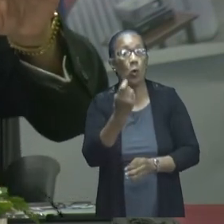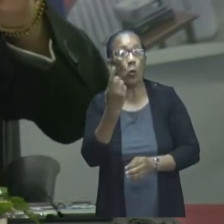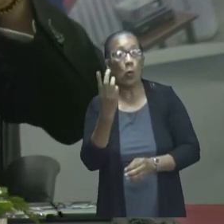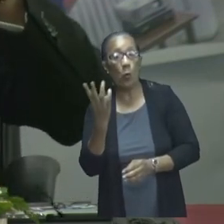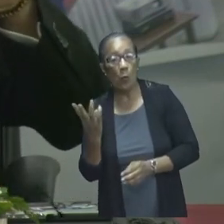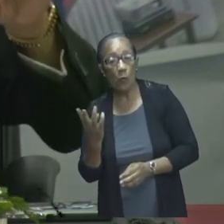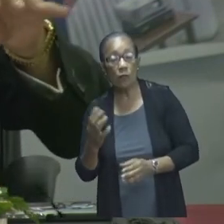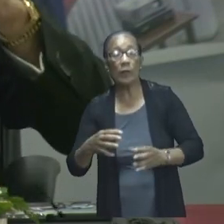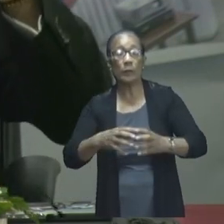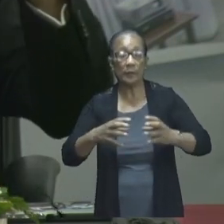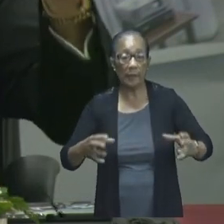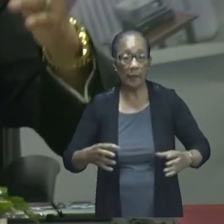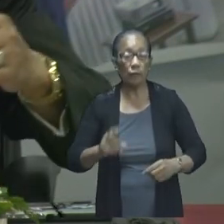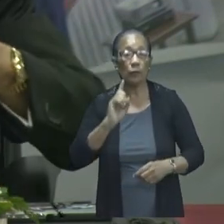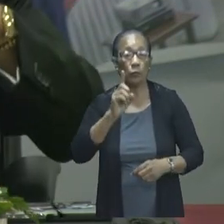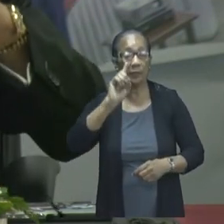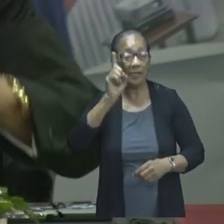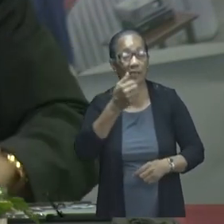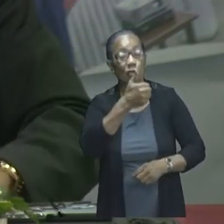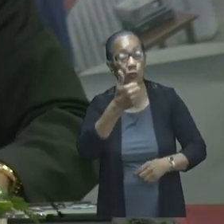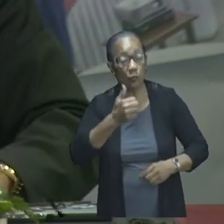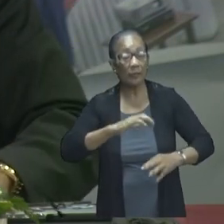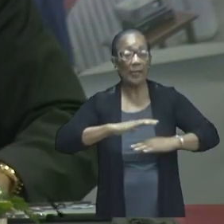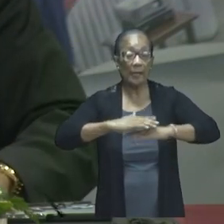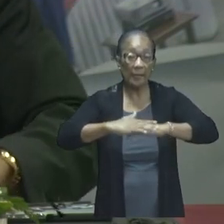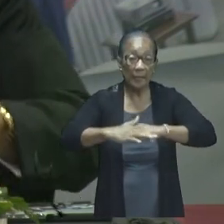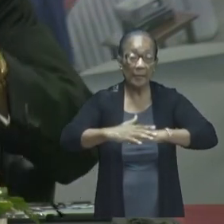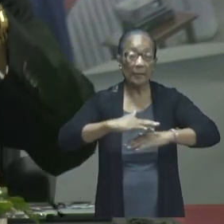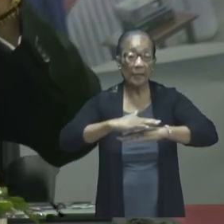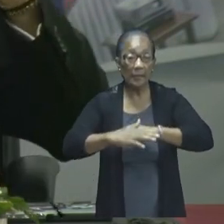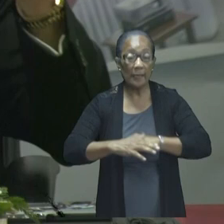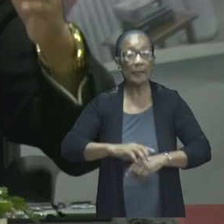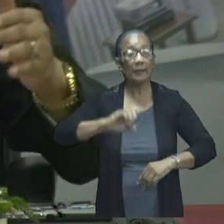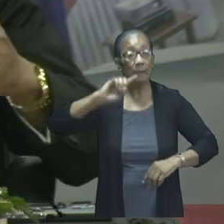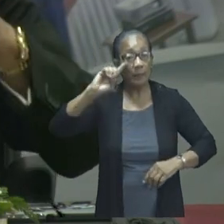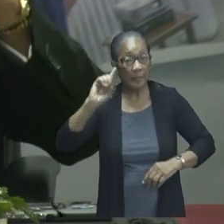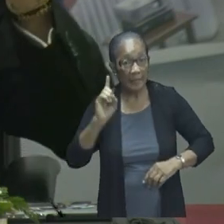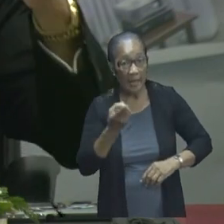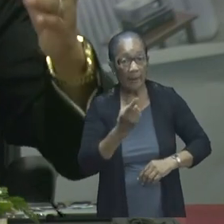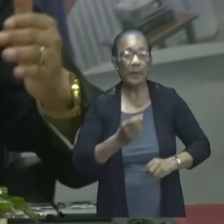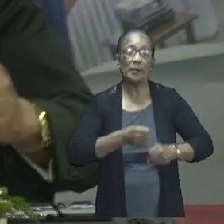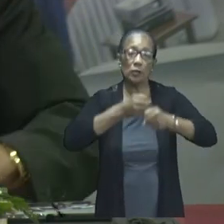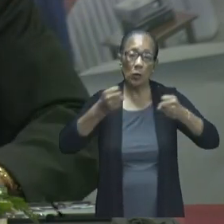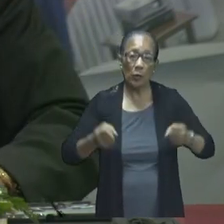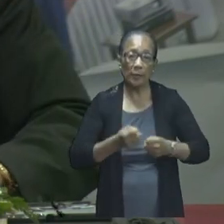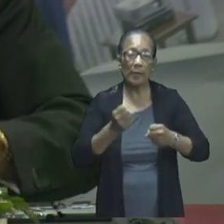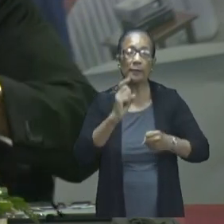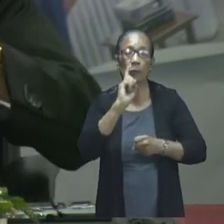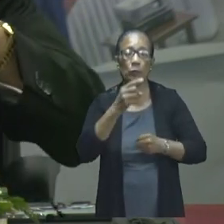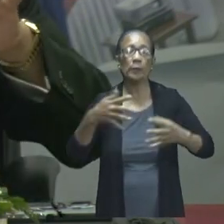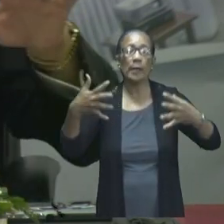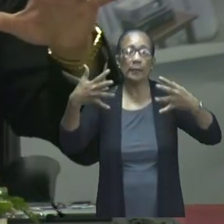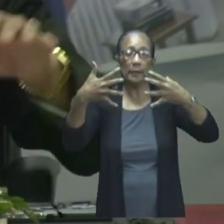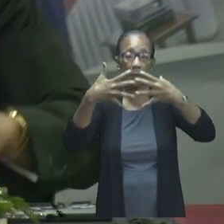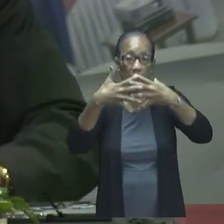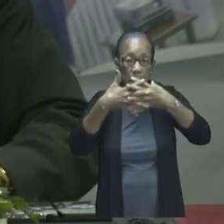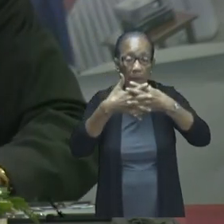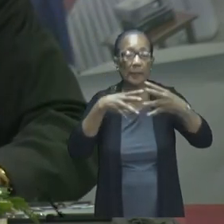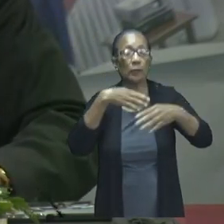we zodanig reorganiseren namelijk dat die organisaties professionele worden transparanter worden ze zijn